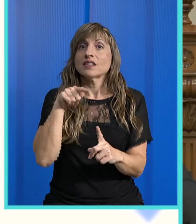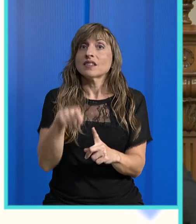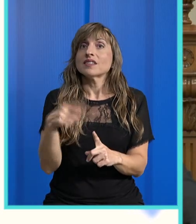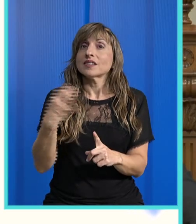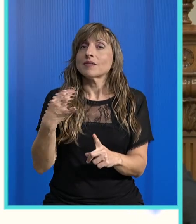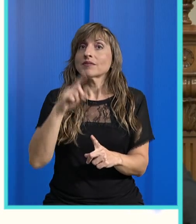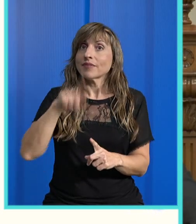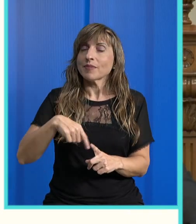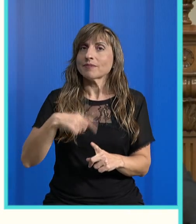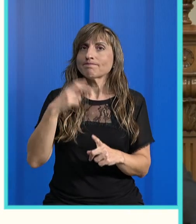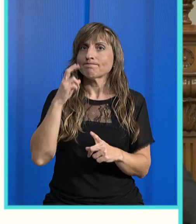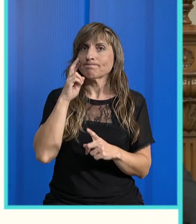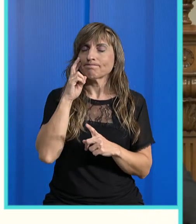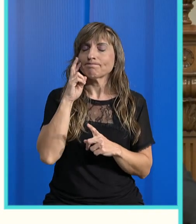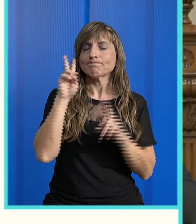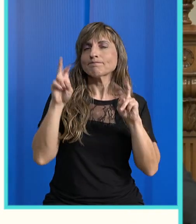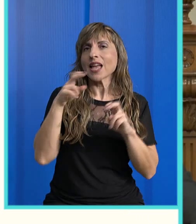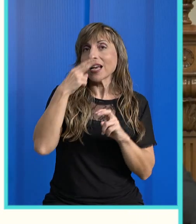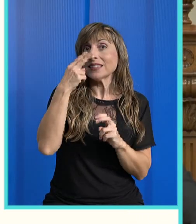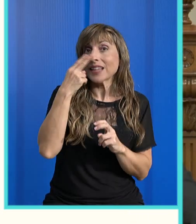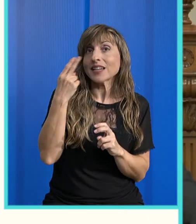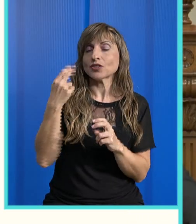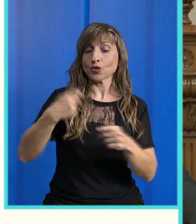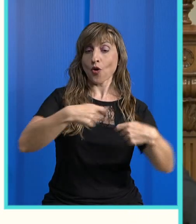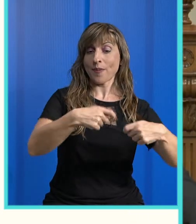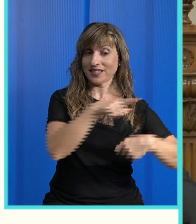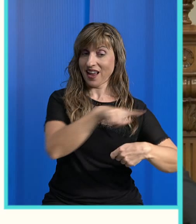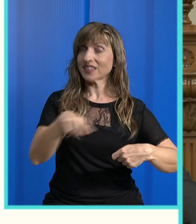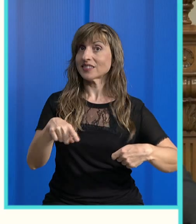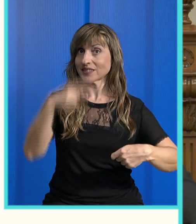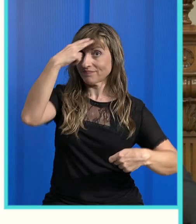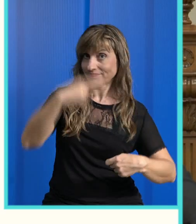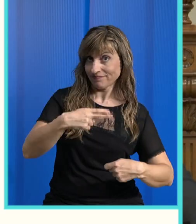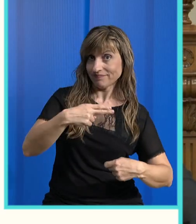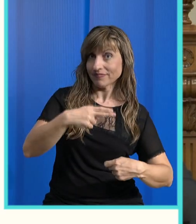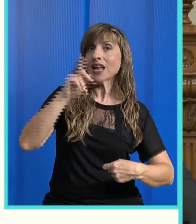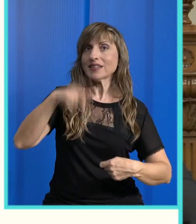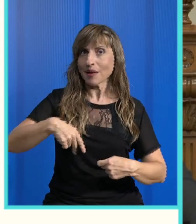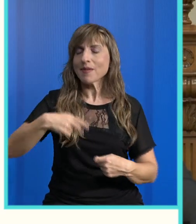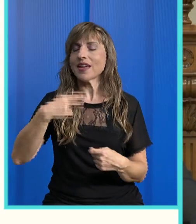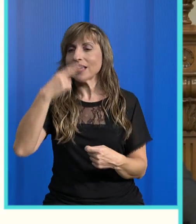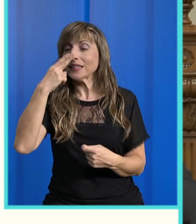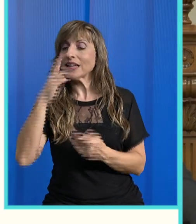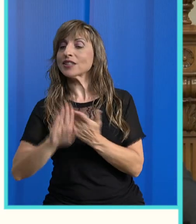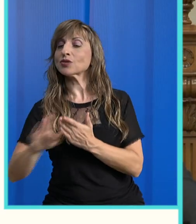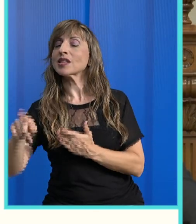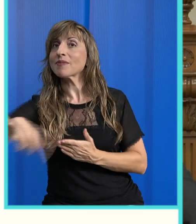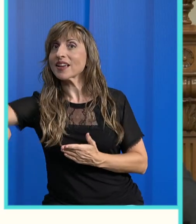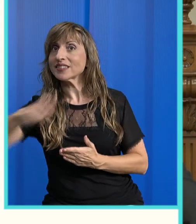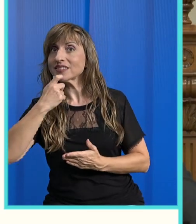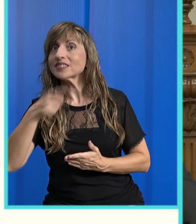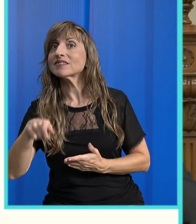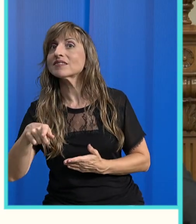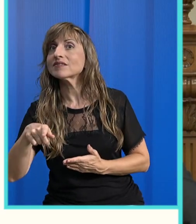amb els interessos dels comerciants, amb els interessos dels veïns i amb l